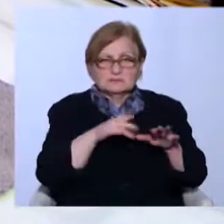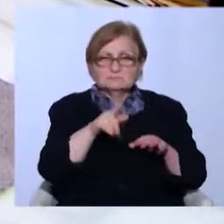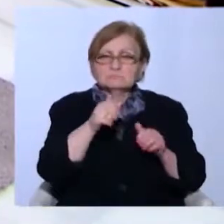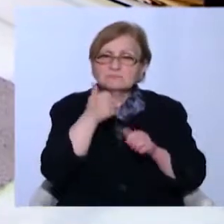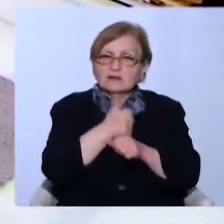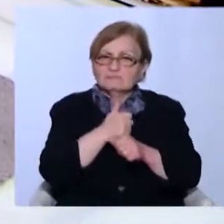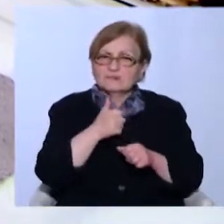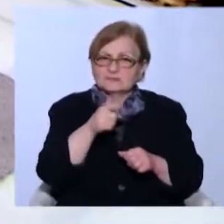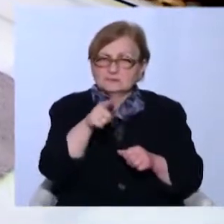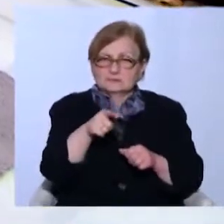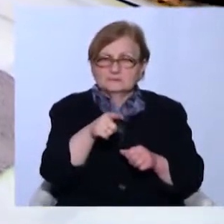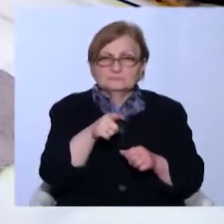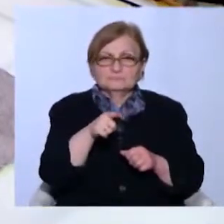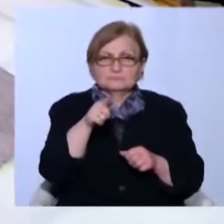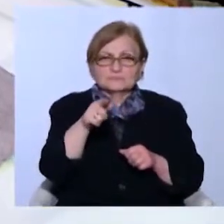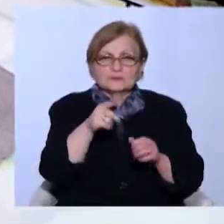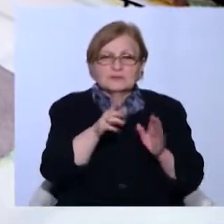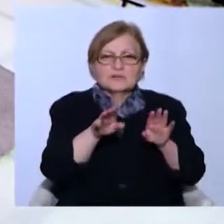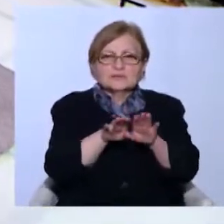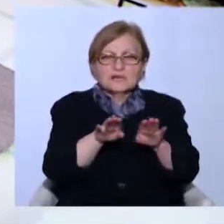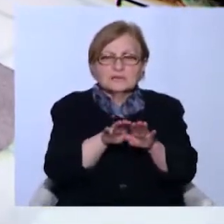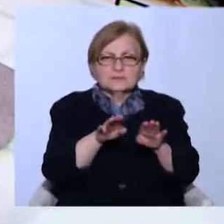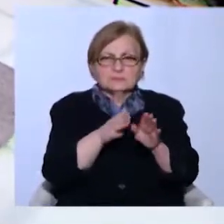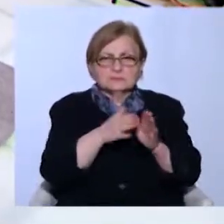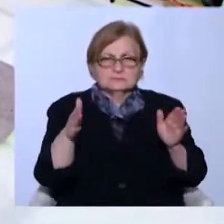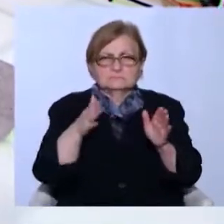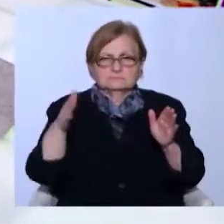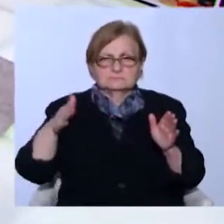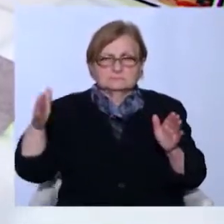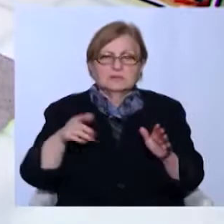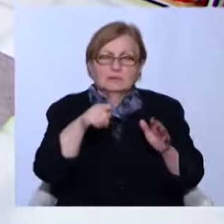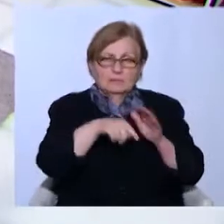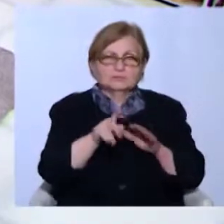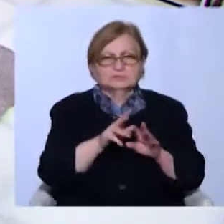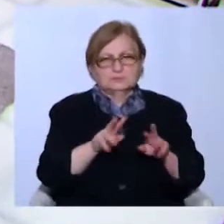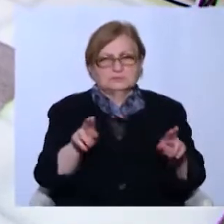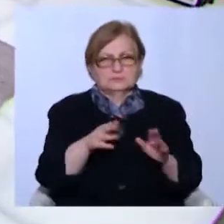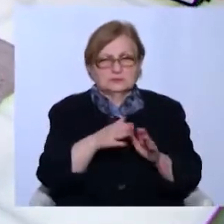რომ მისი არგუმენტის თანაბრად გაზრდისას ფუნქციაც თანაბრად იზრდება.